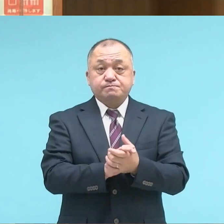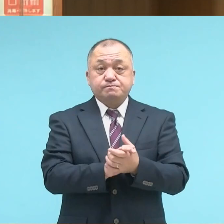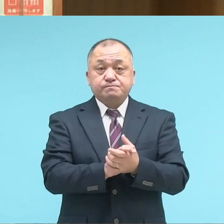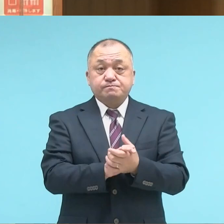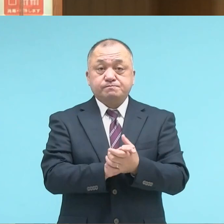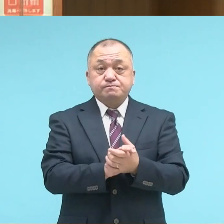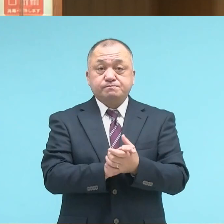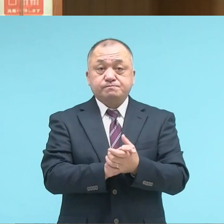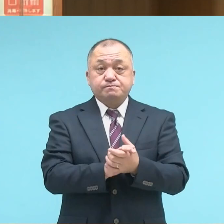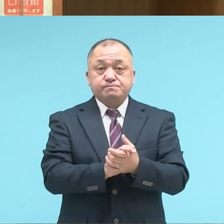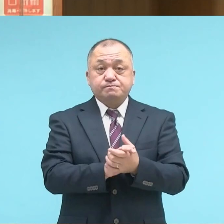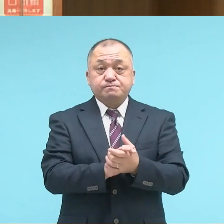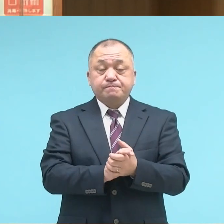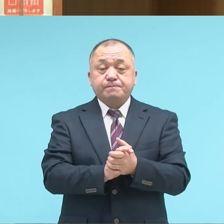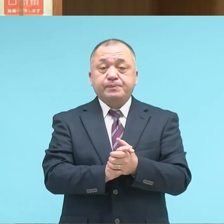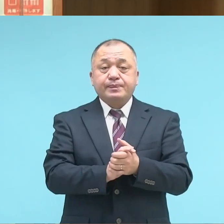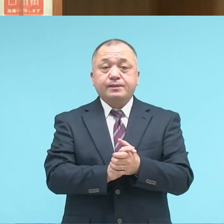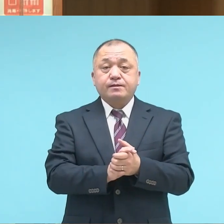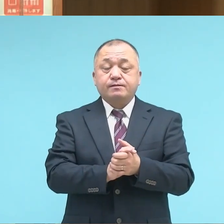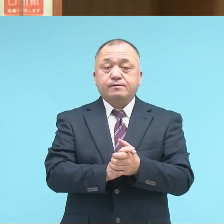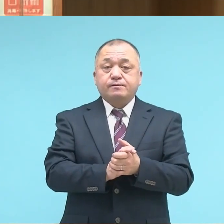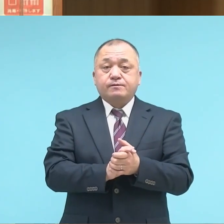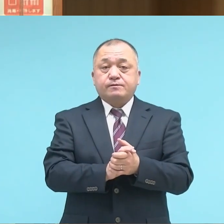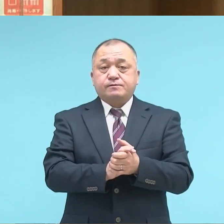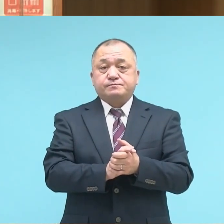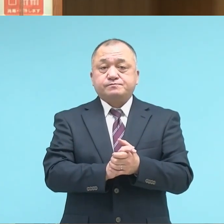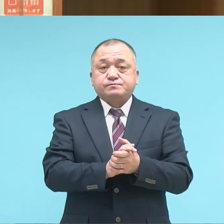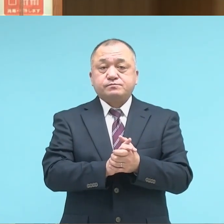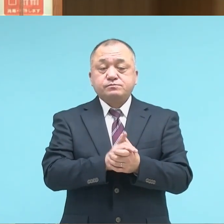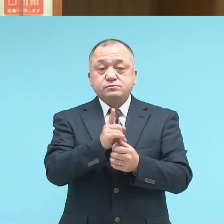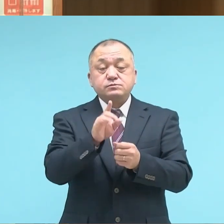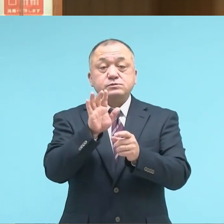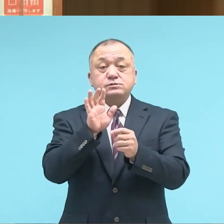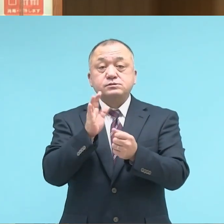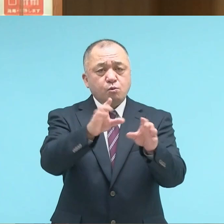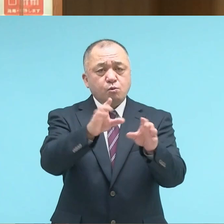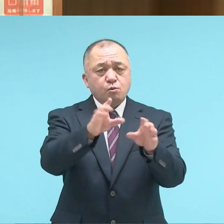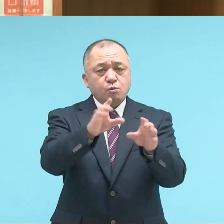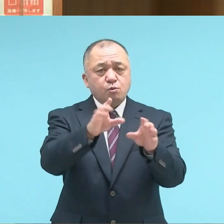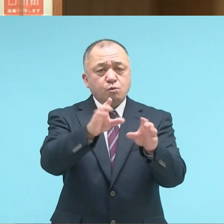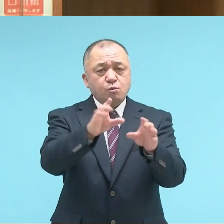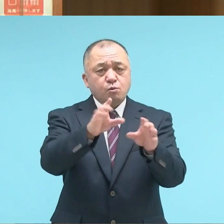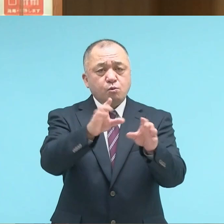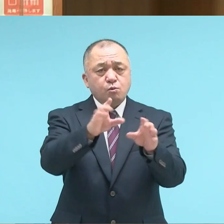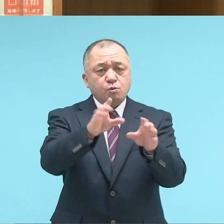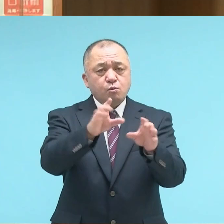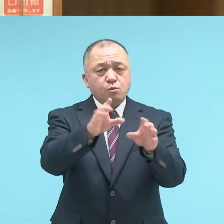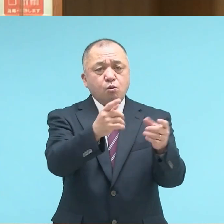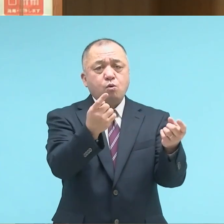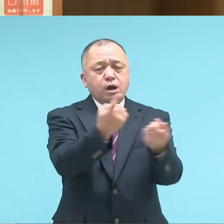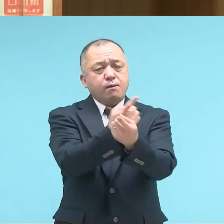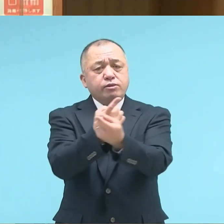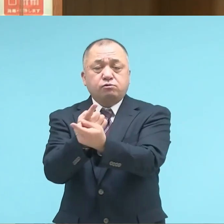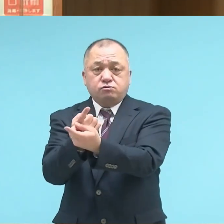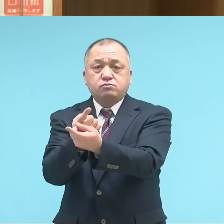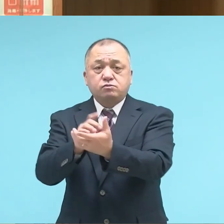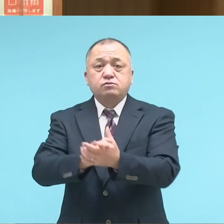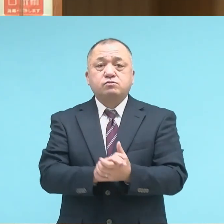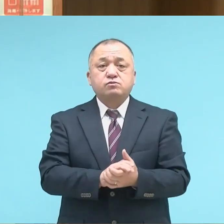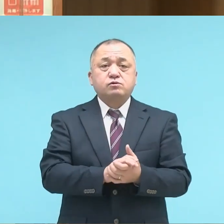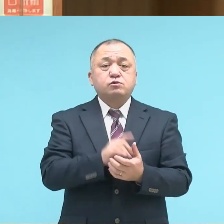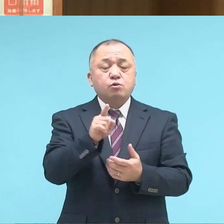ということでありますけれども、そういった支える皆さんの状況というのも日々変わっているという状況もです